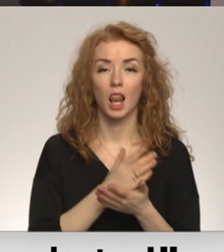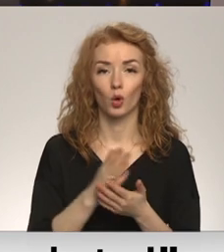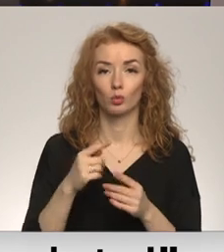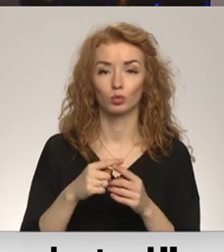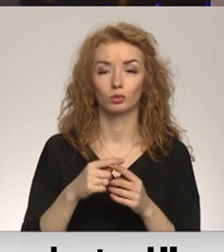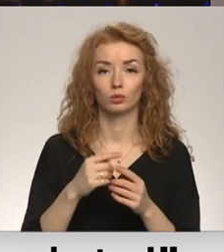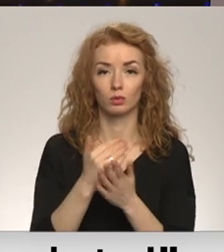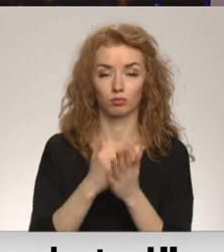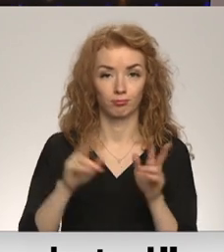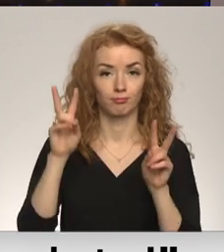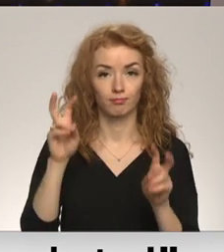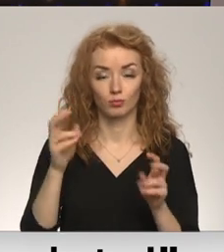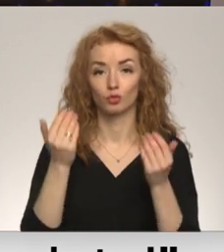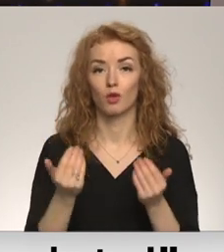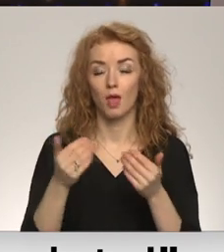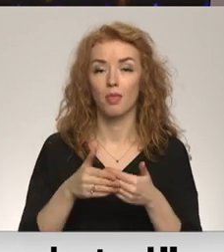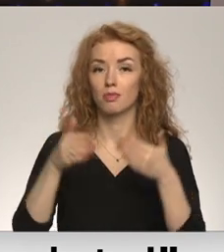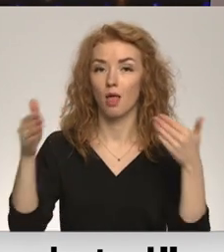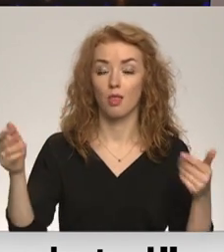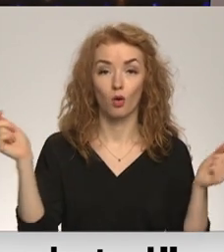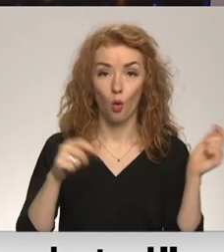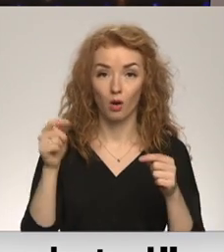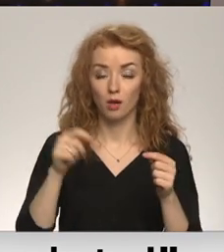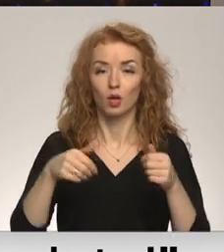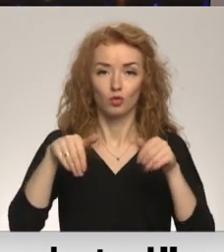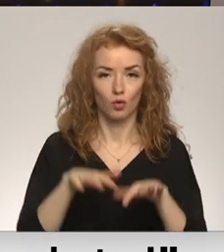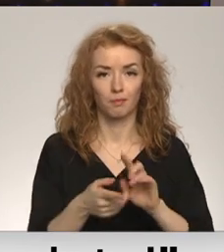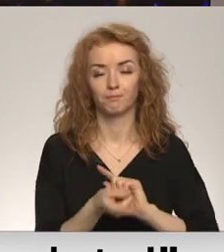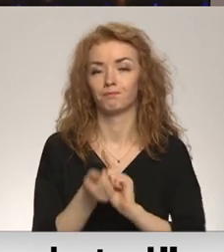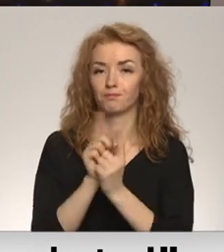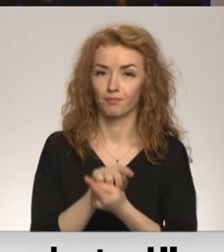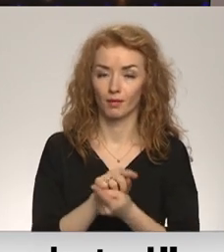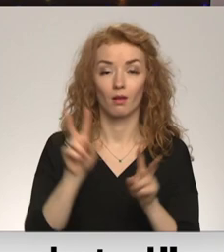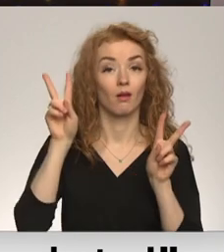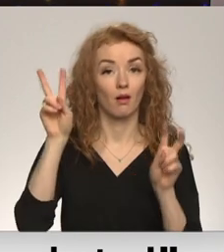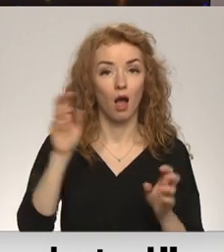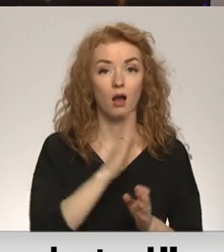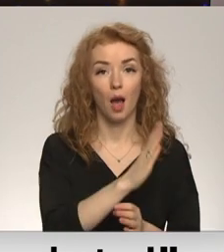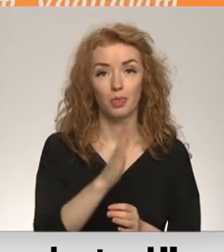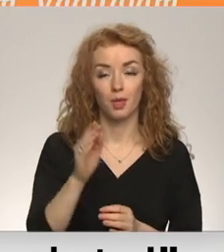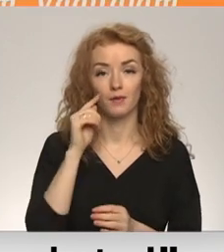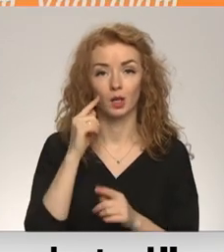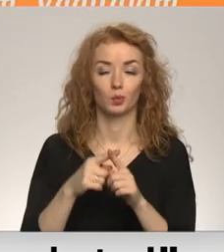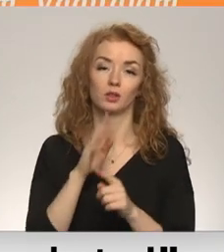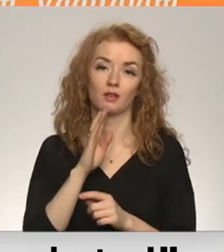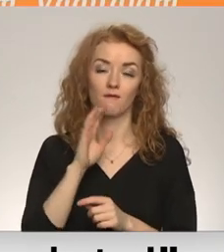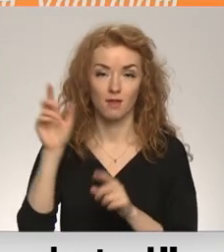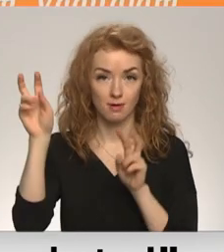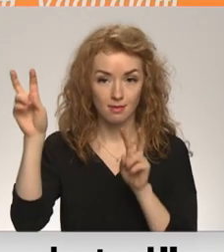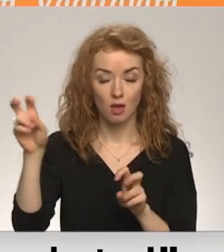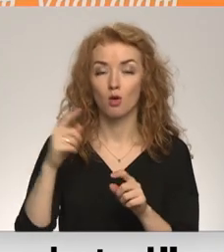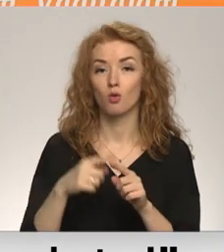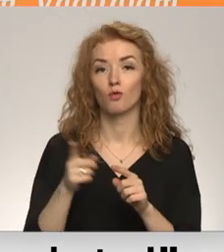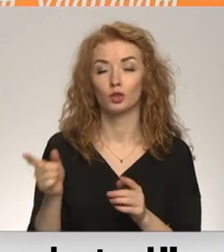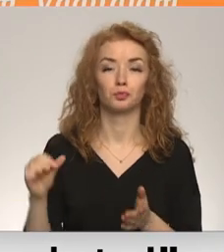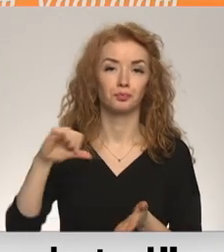šodien attālināti notikušajā kongresā lēmusi mainīt nosaukumu uz katram un katrai. Gobzems uzrunā kongresā,